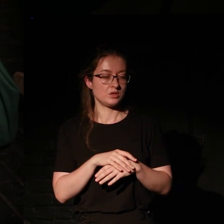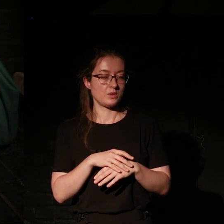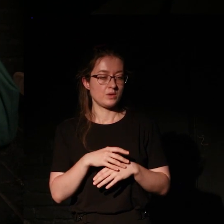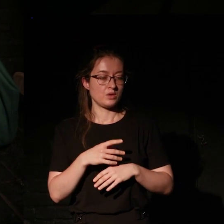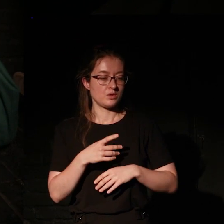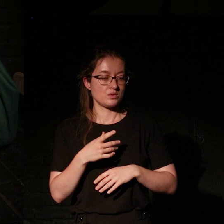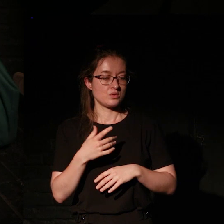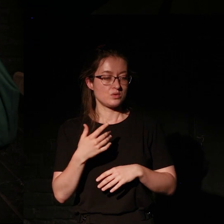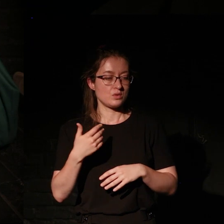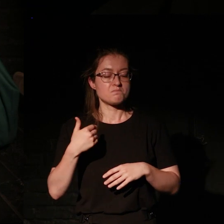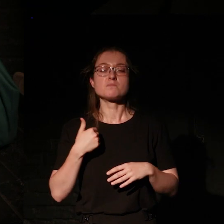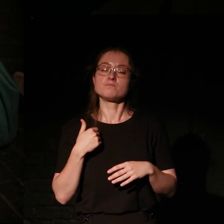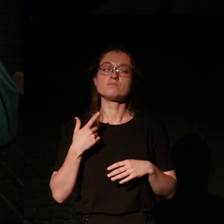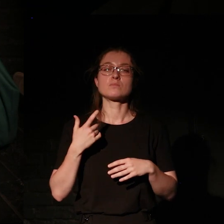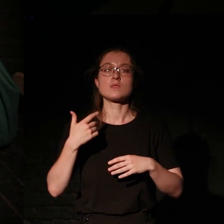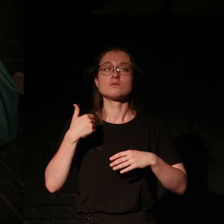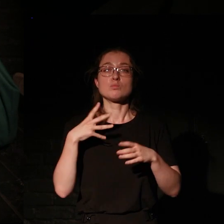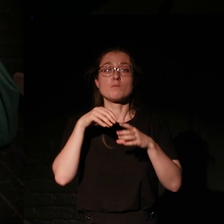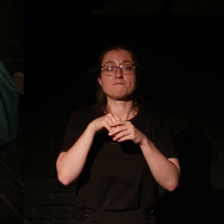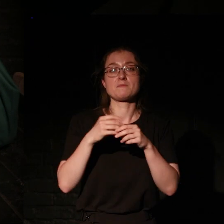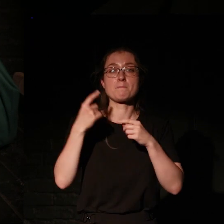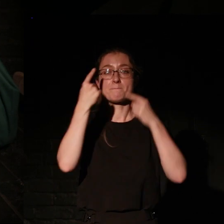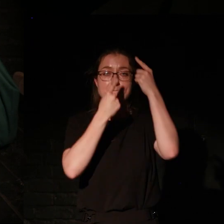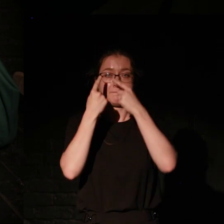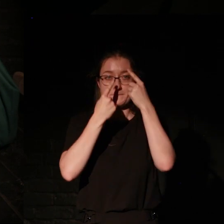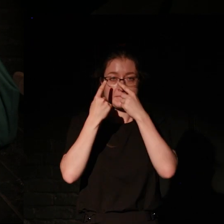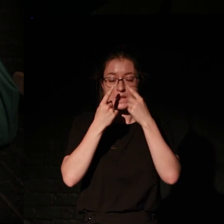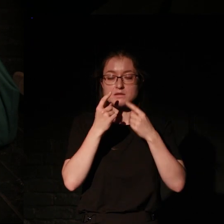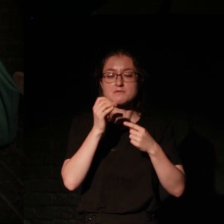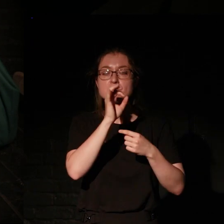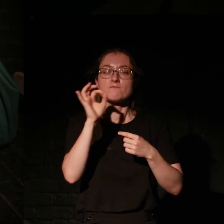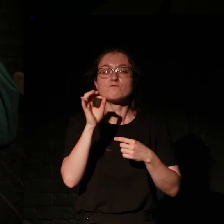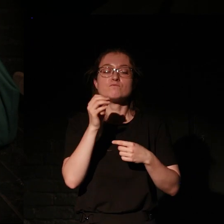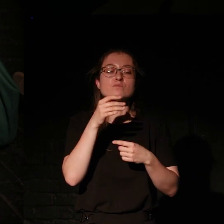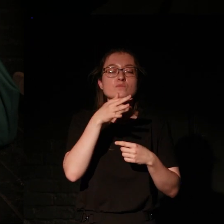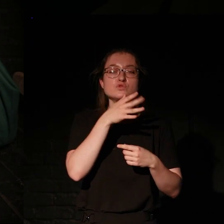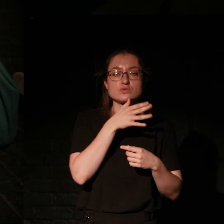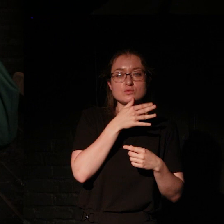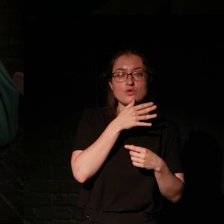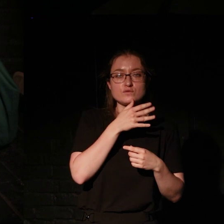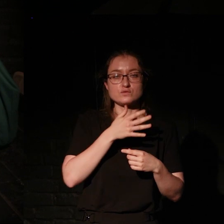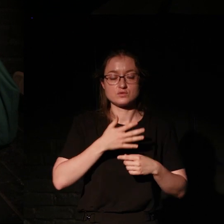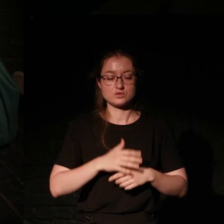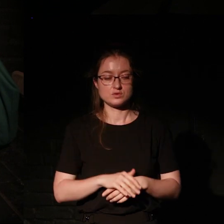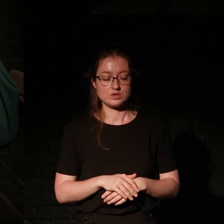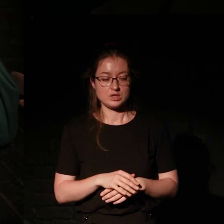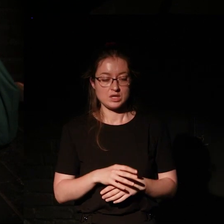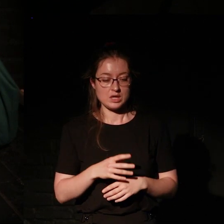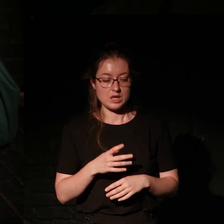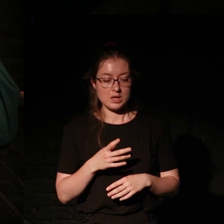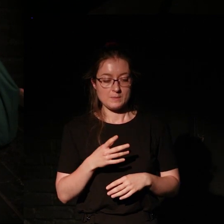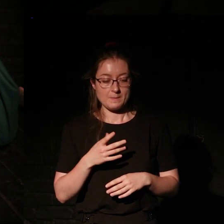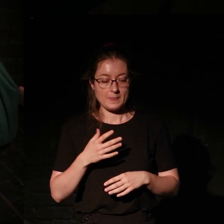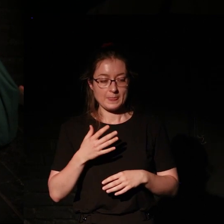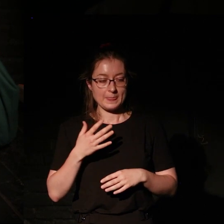wchodzi w grę, która jest mentalnością bardzo konkretną, bardzo obrazową. I o ile Grecy